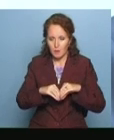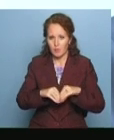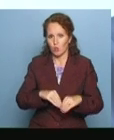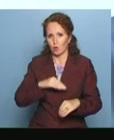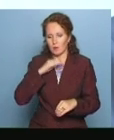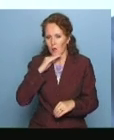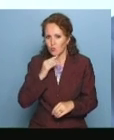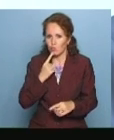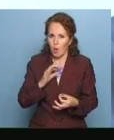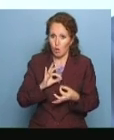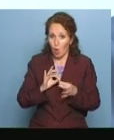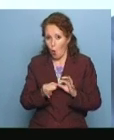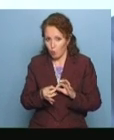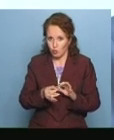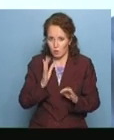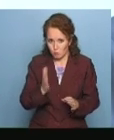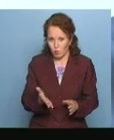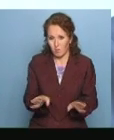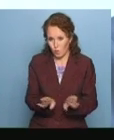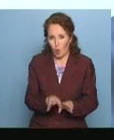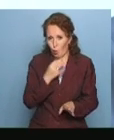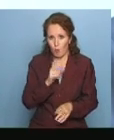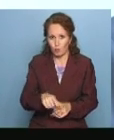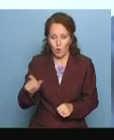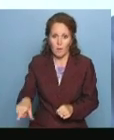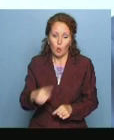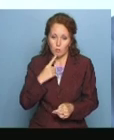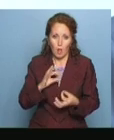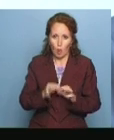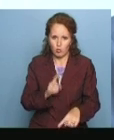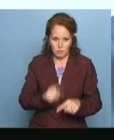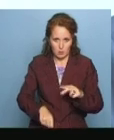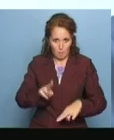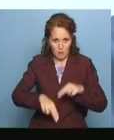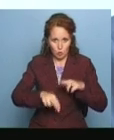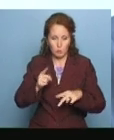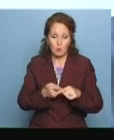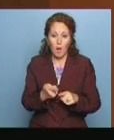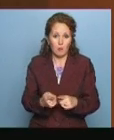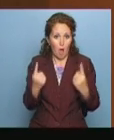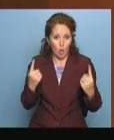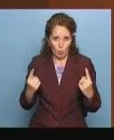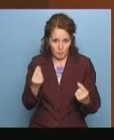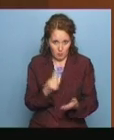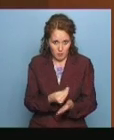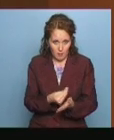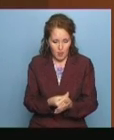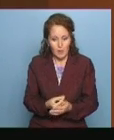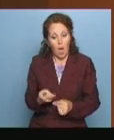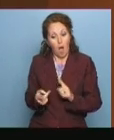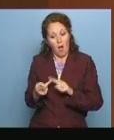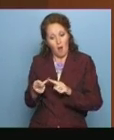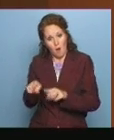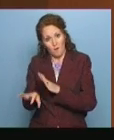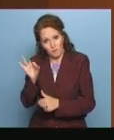достаточно сложно, ну и впрочем, как и любому человеку, достаточно сложно быстро построиться, потому что это огромные деньги. Альтернативный вариант